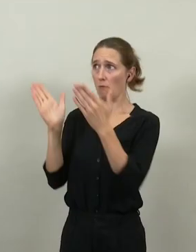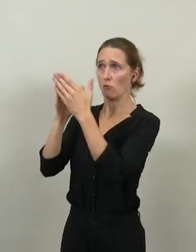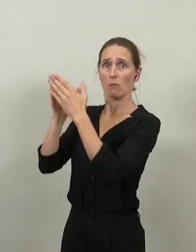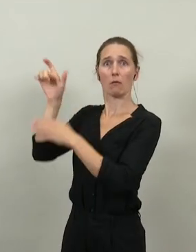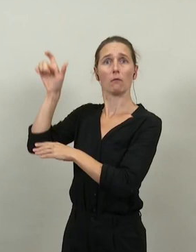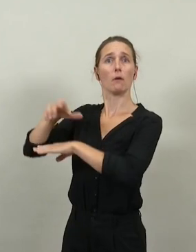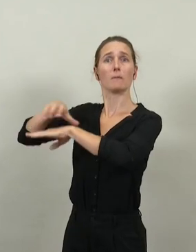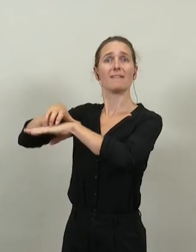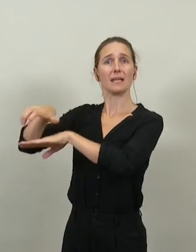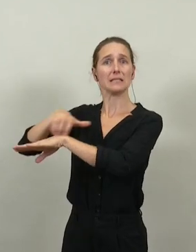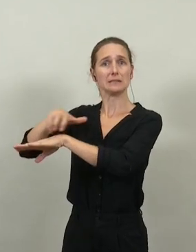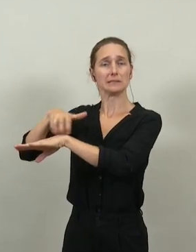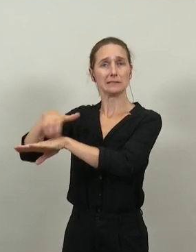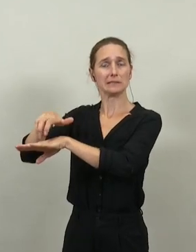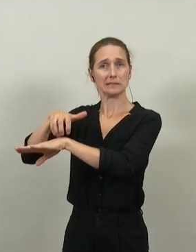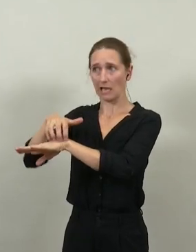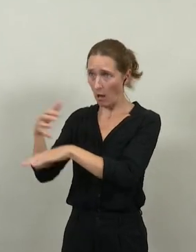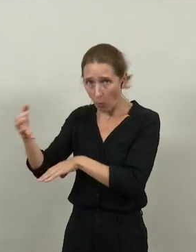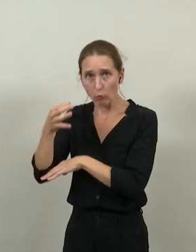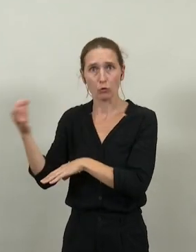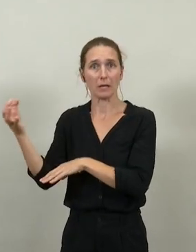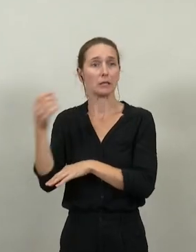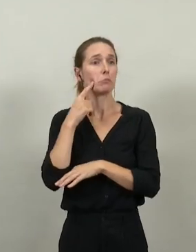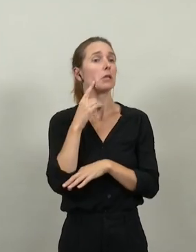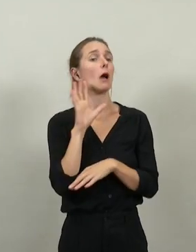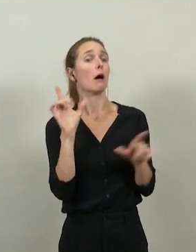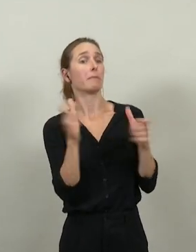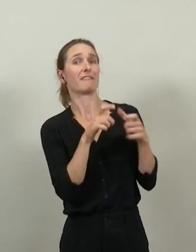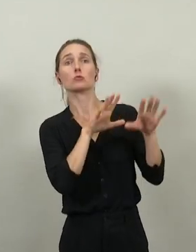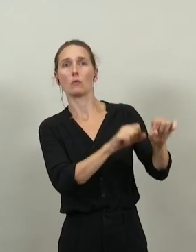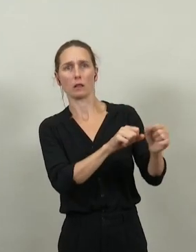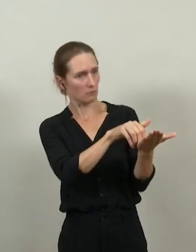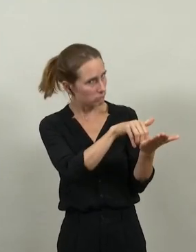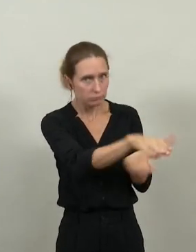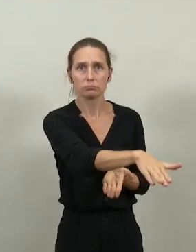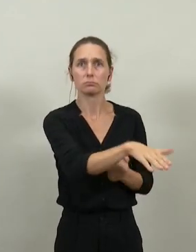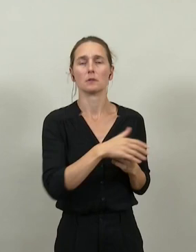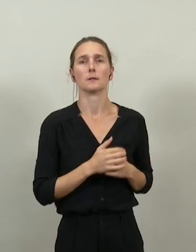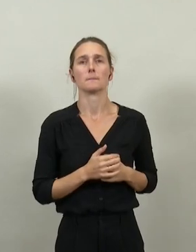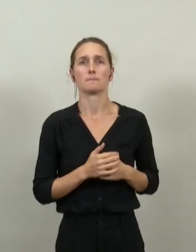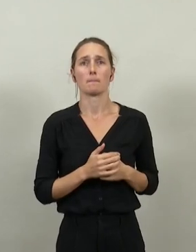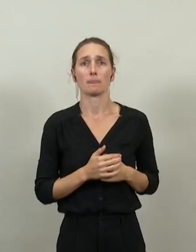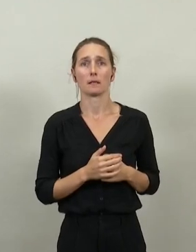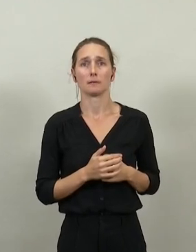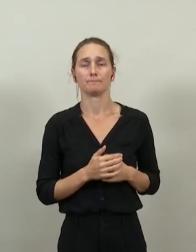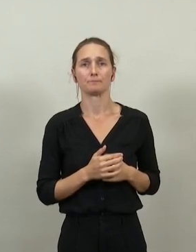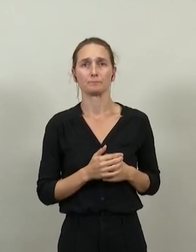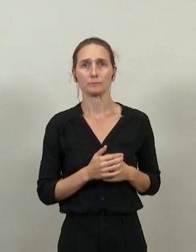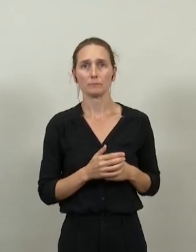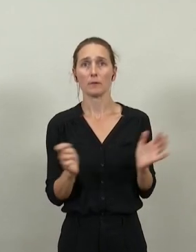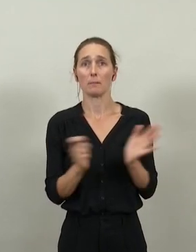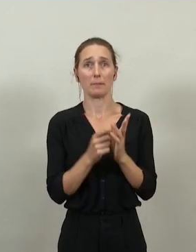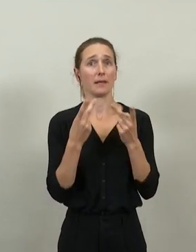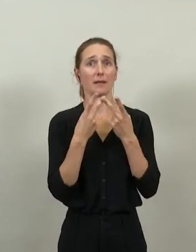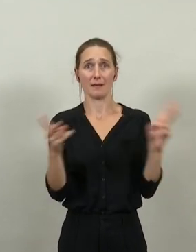procéder systématiquement aux expulsions des squat et campements et autres occupations illégal du domaine public sitôt que la ville de